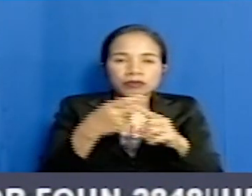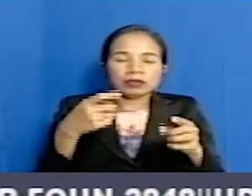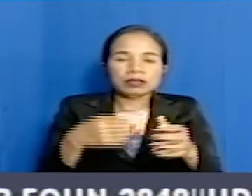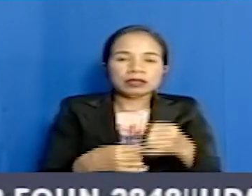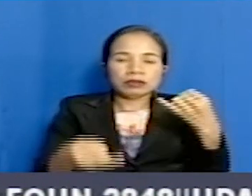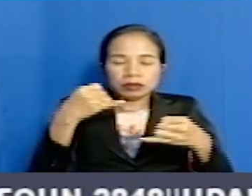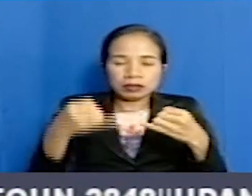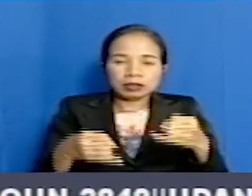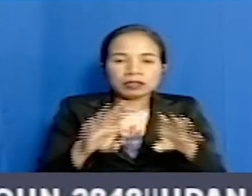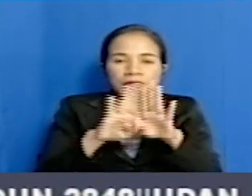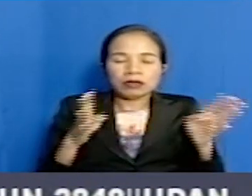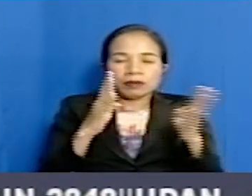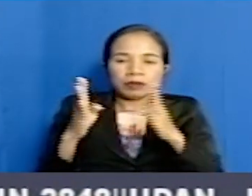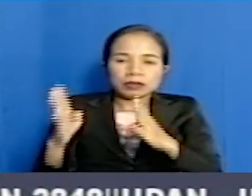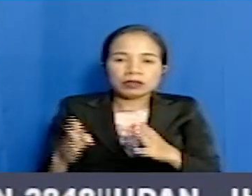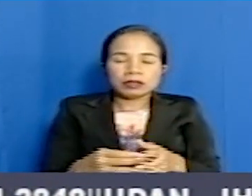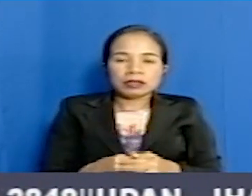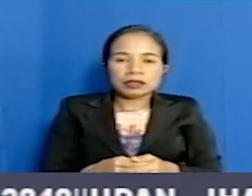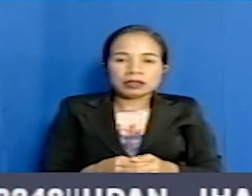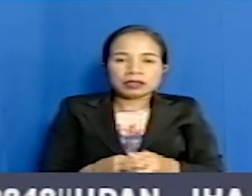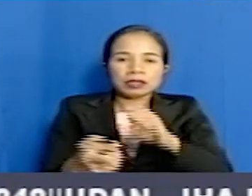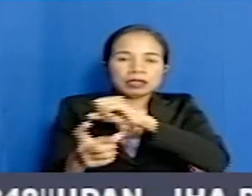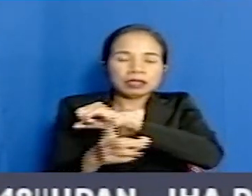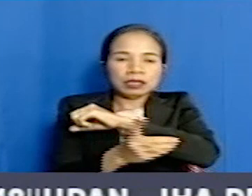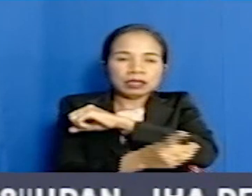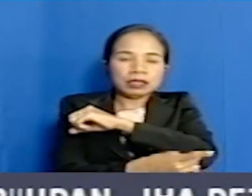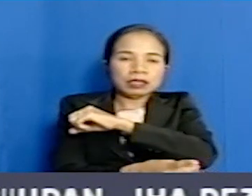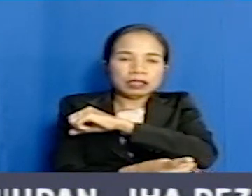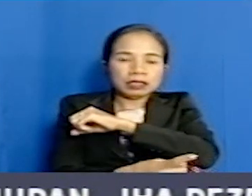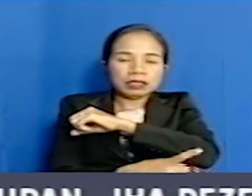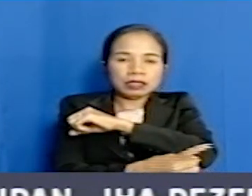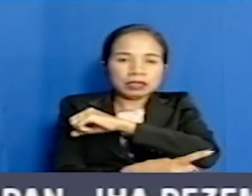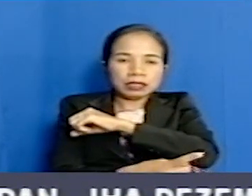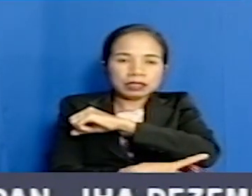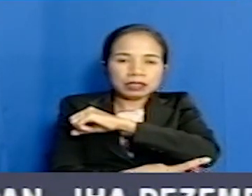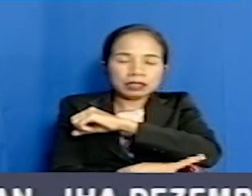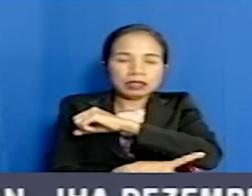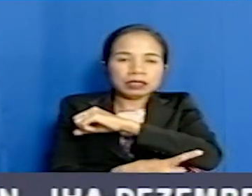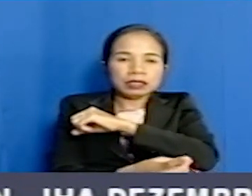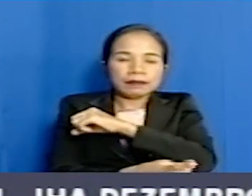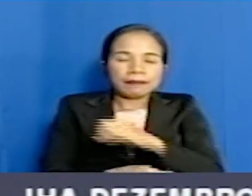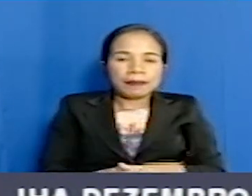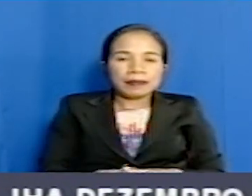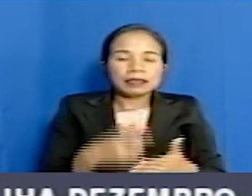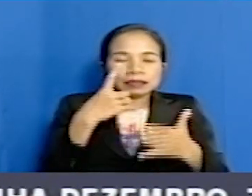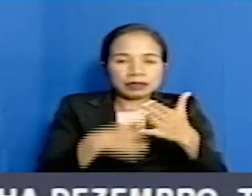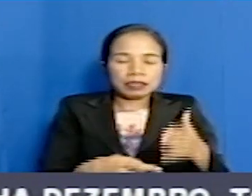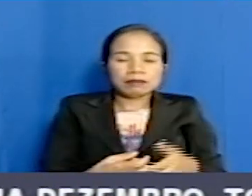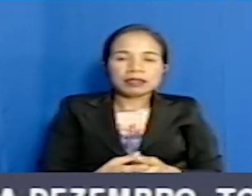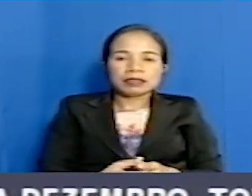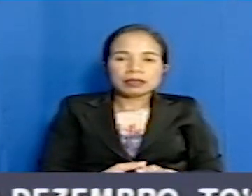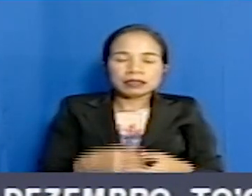de Justiça sei loke processo disciplinar. Lai tabai na bai tahare, sai da maka ser halo,